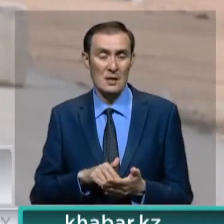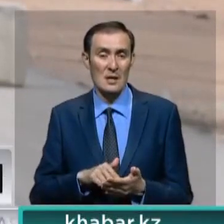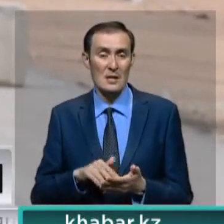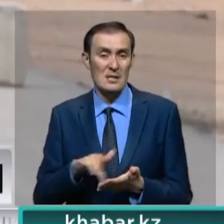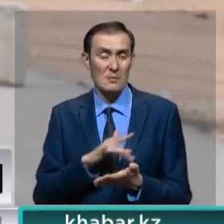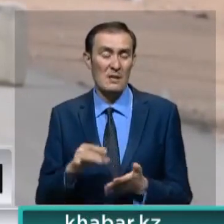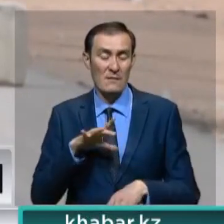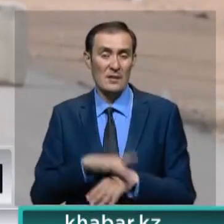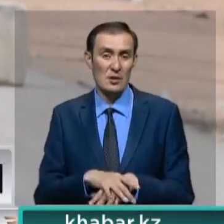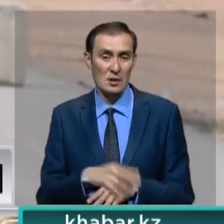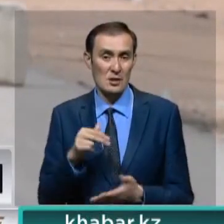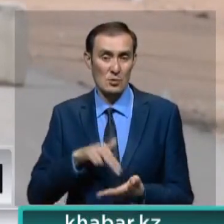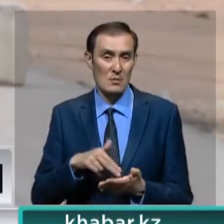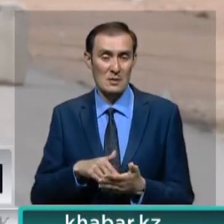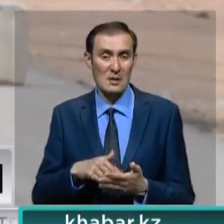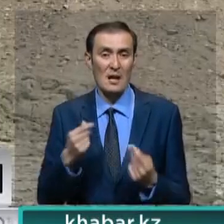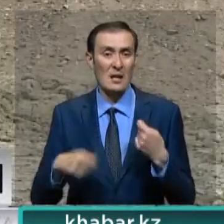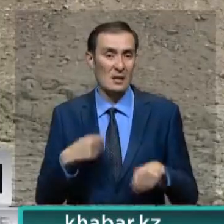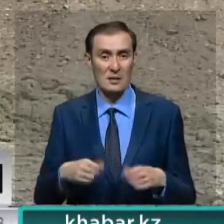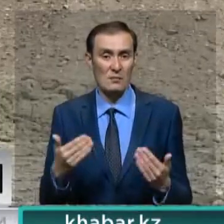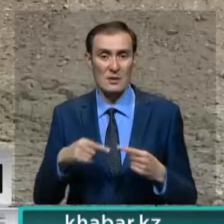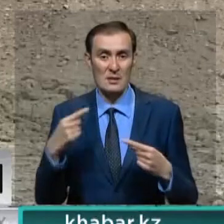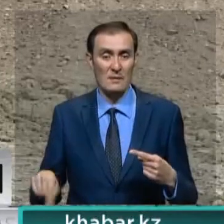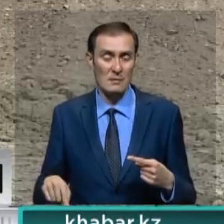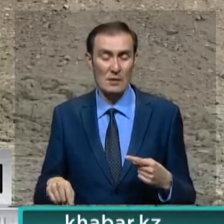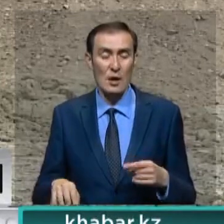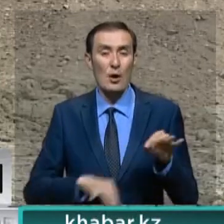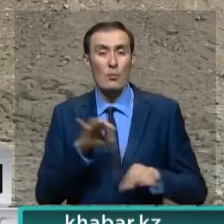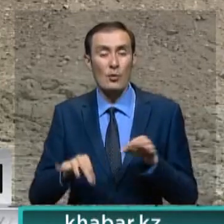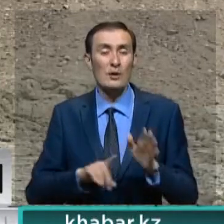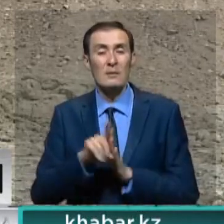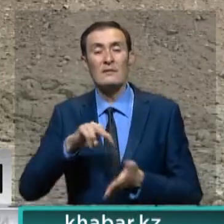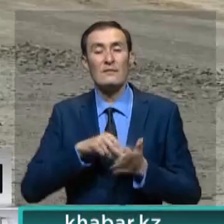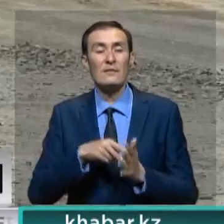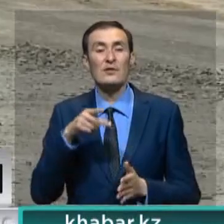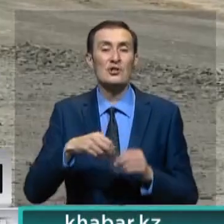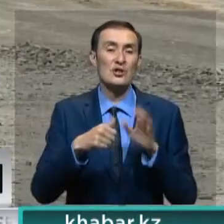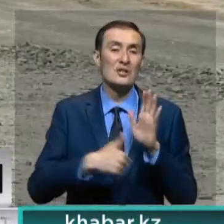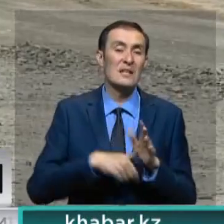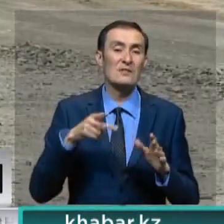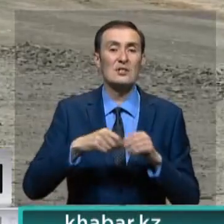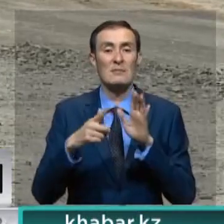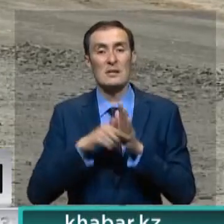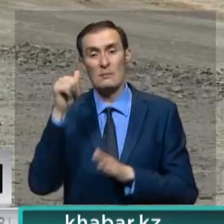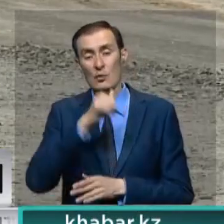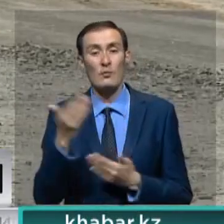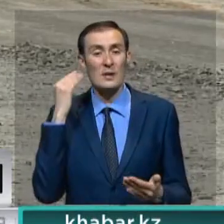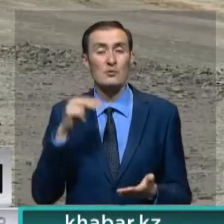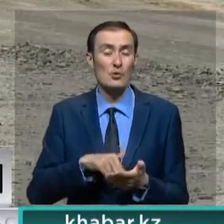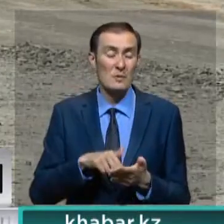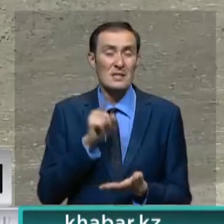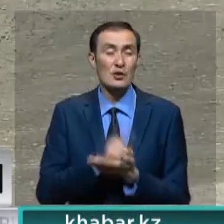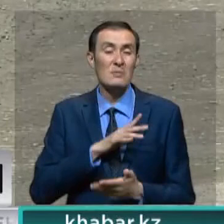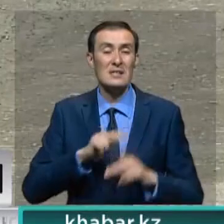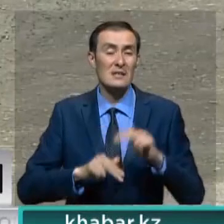смета и фактические цены на рынке сегодня. Проект дороги разрабатывали в 2016-2017 годах. По тем ценам строительство